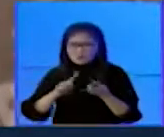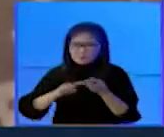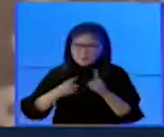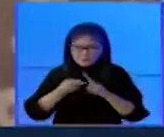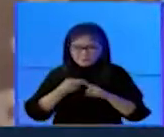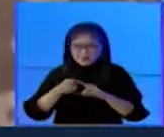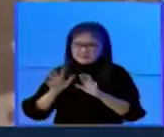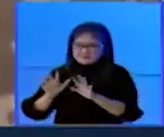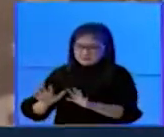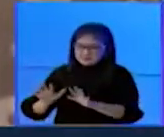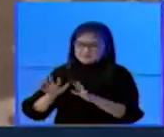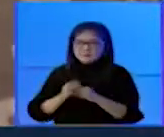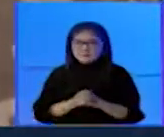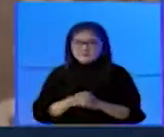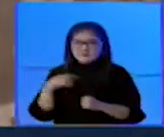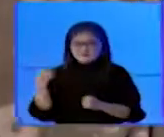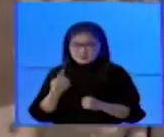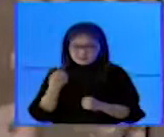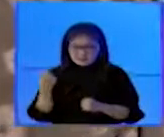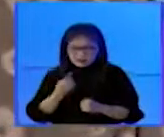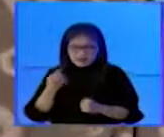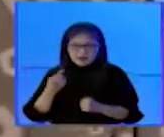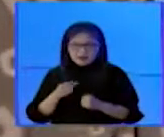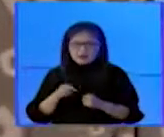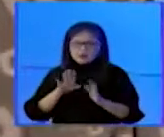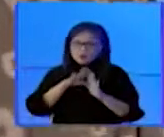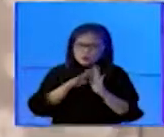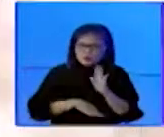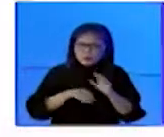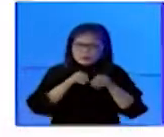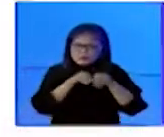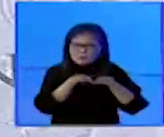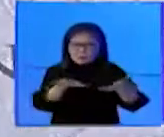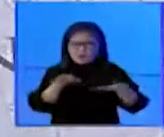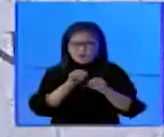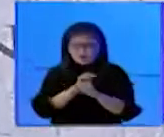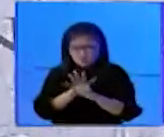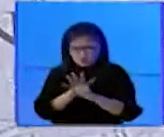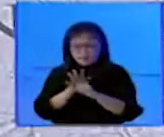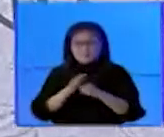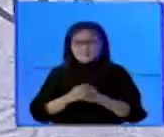Dan juga kita bersama-sama bisa mutus mata rantai penularan COVID-19.